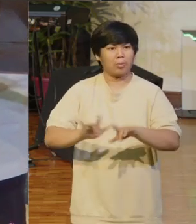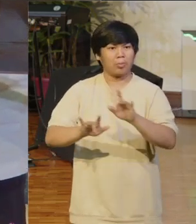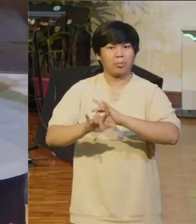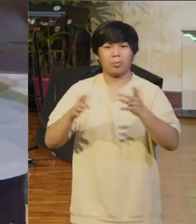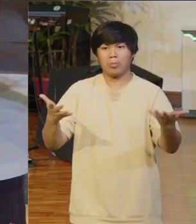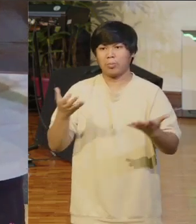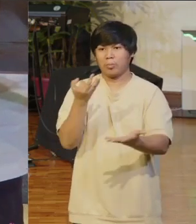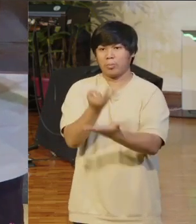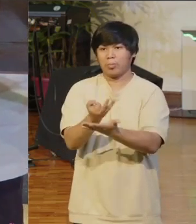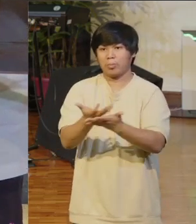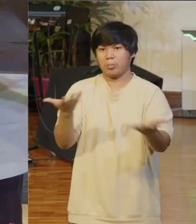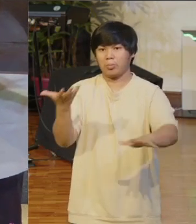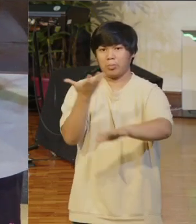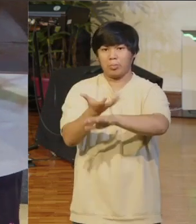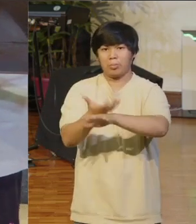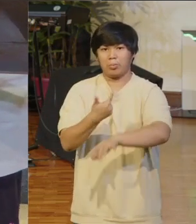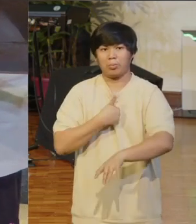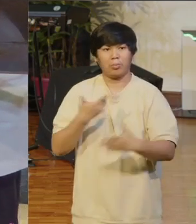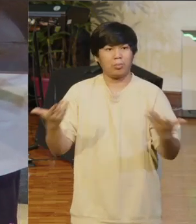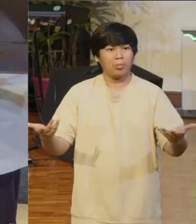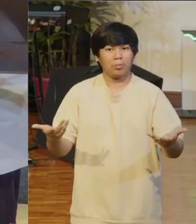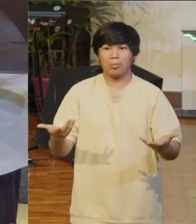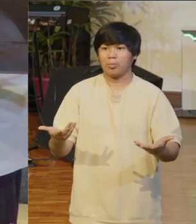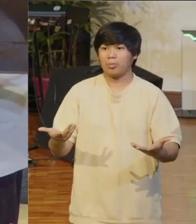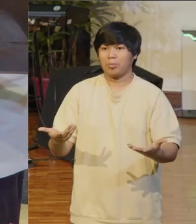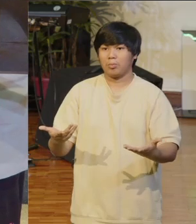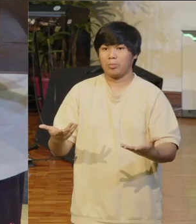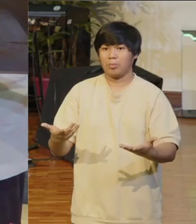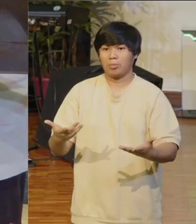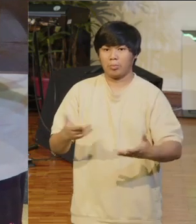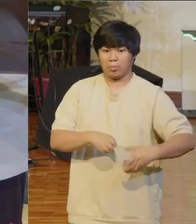Or danger? Or sword?